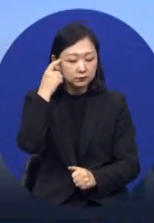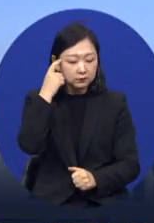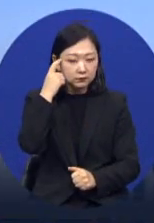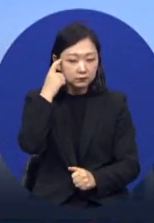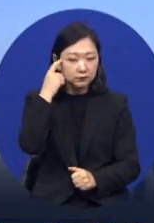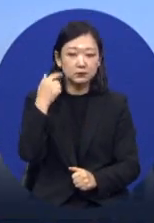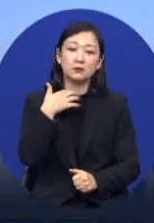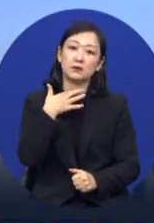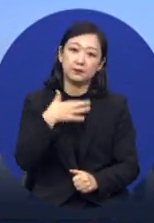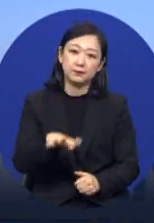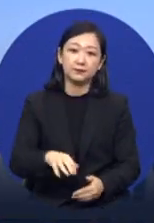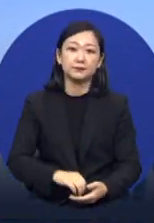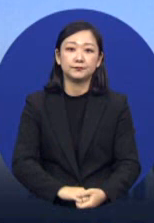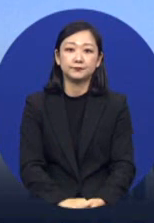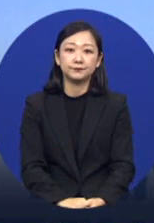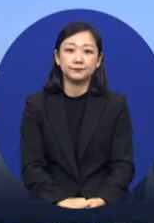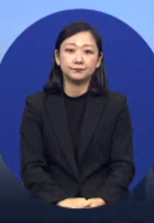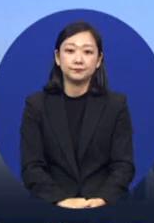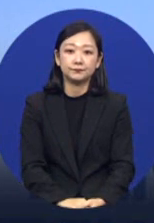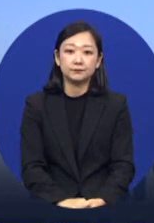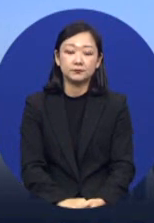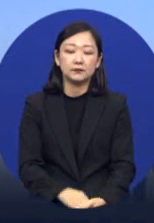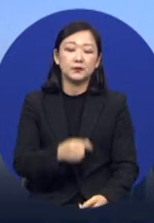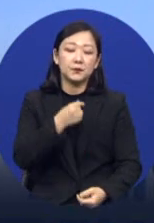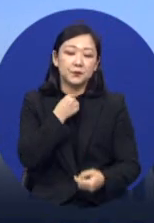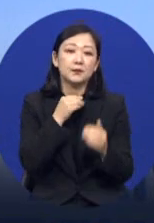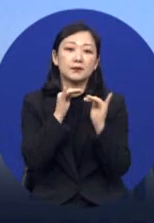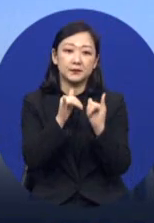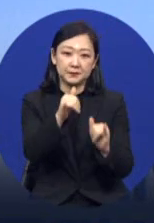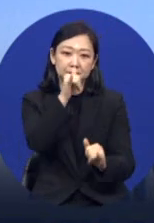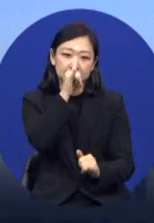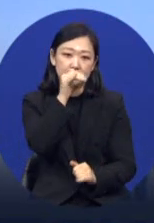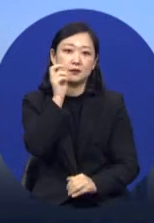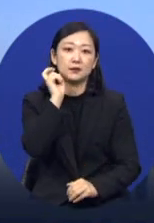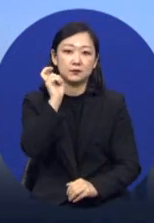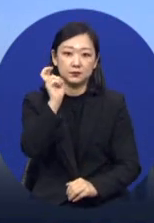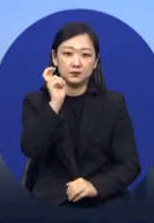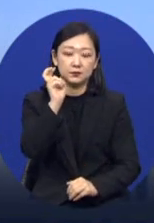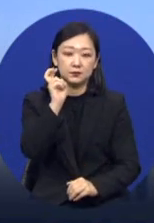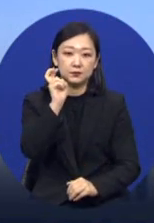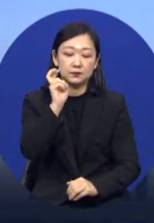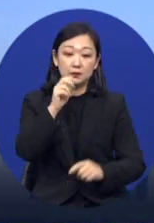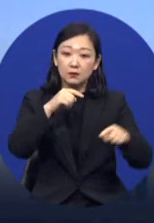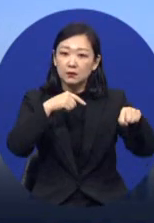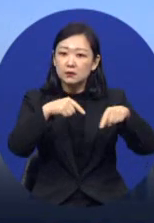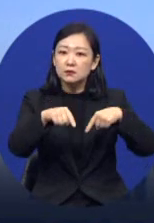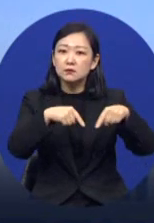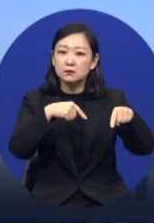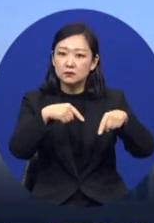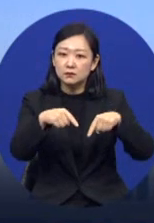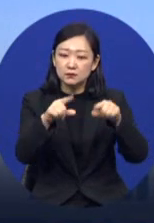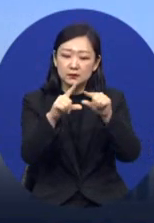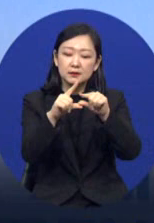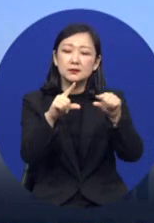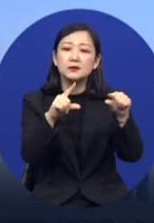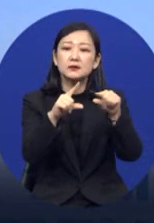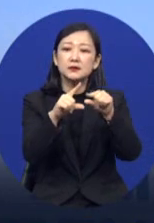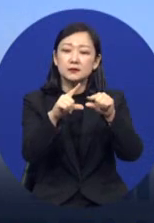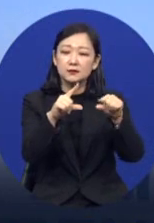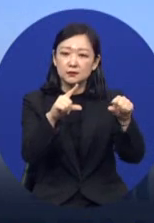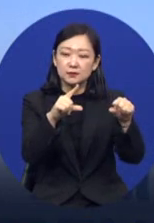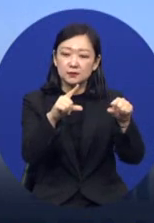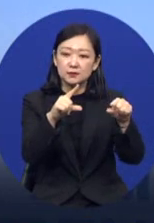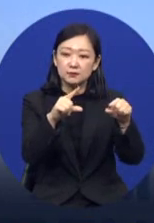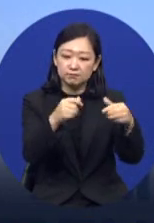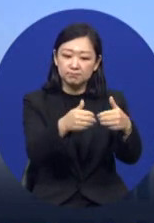않고 있습니다. 물론 그렇게 희망하시는 분들도 있겠고 정치 일부 그런